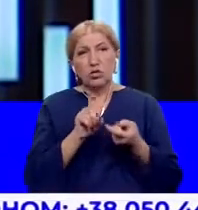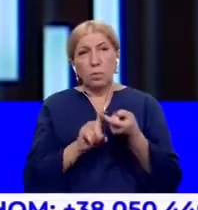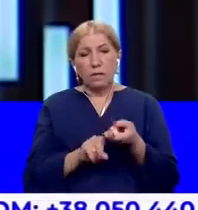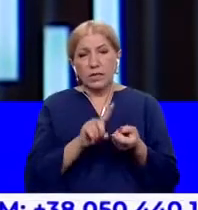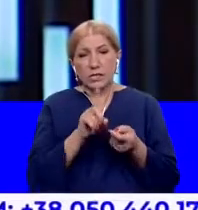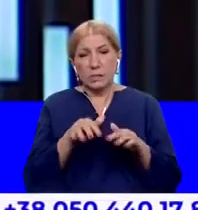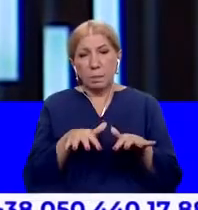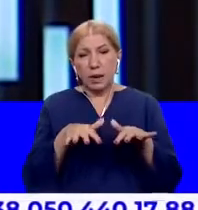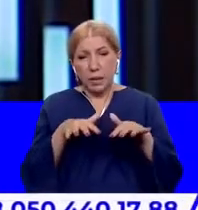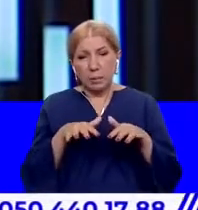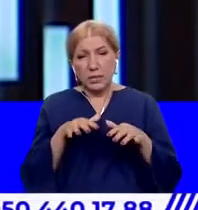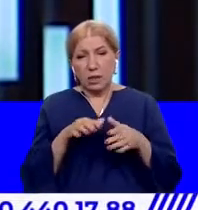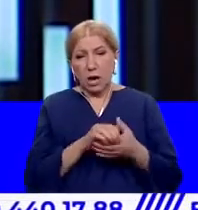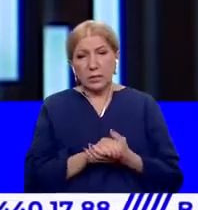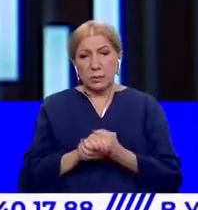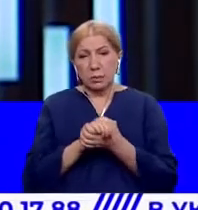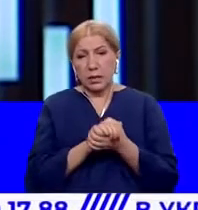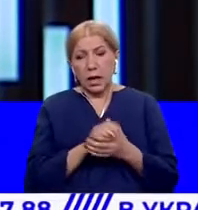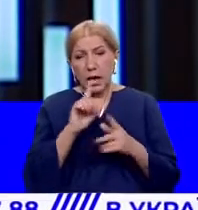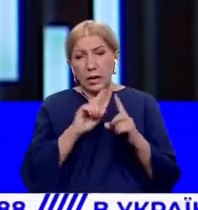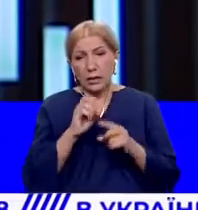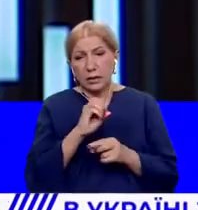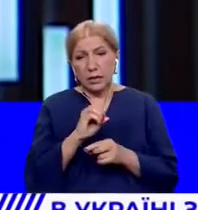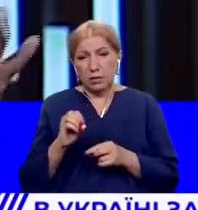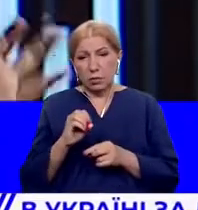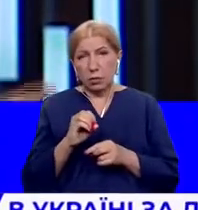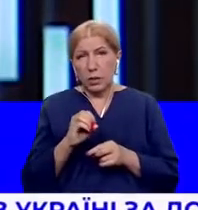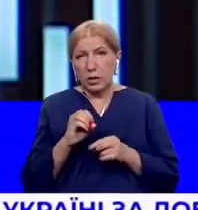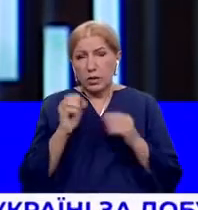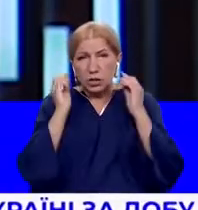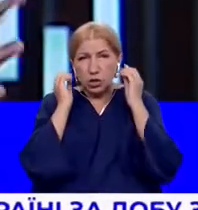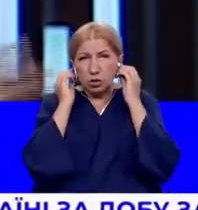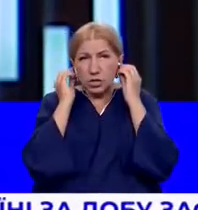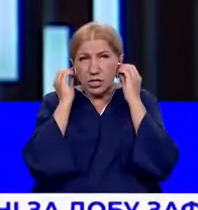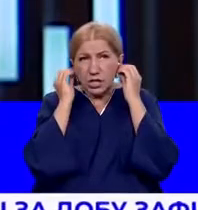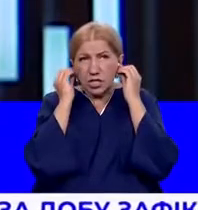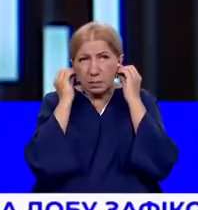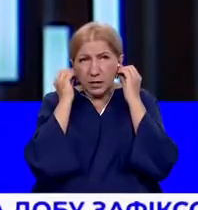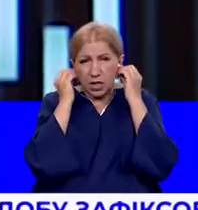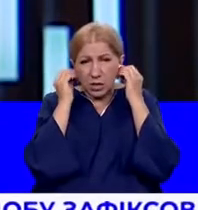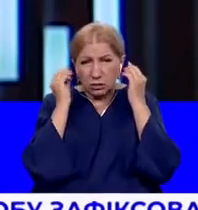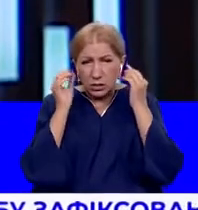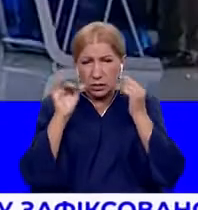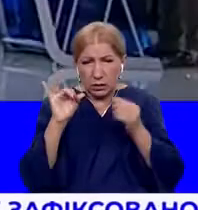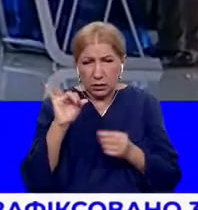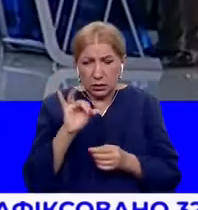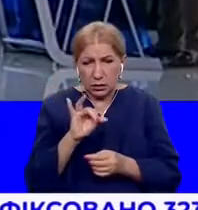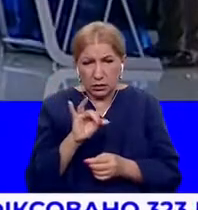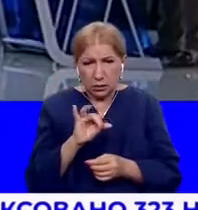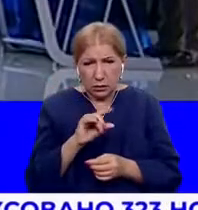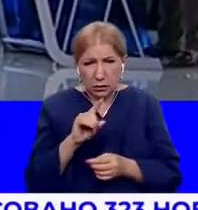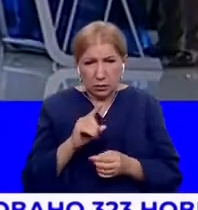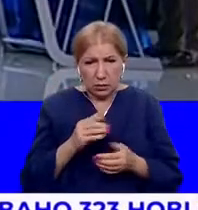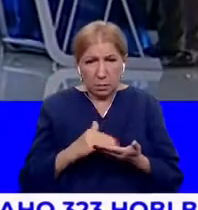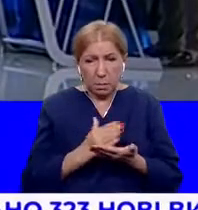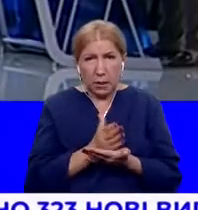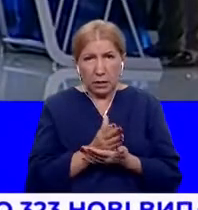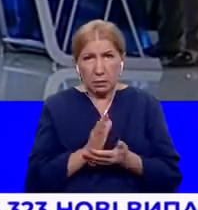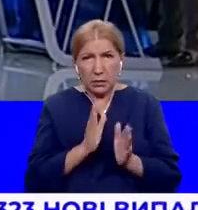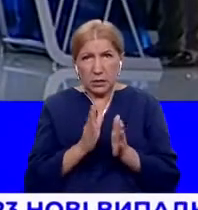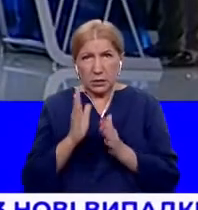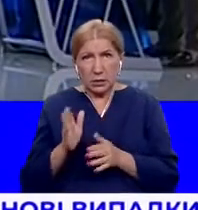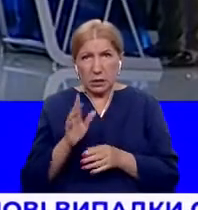з парламентською асамблеєю Ради Європи. Думаю, що, знову ж таки, тут потрібно пояснити, що парламентська асамблея Ради Європи